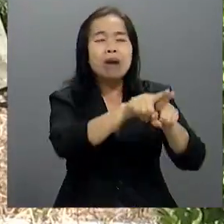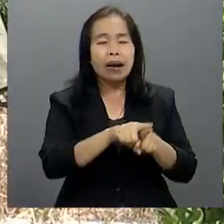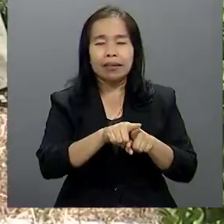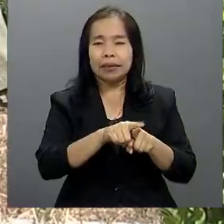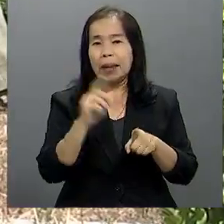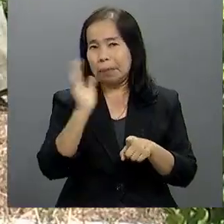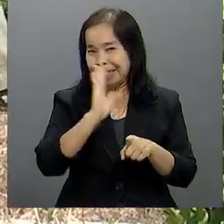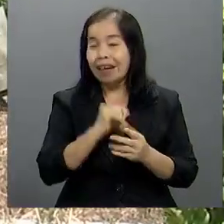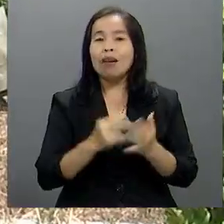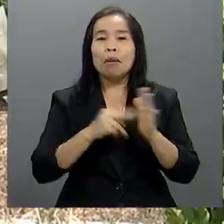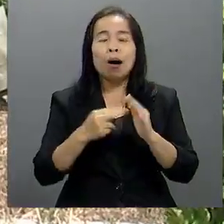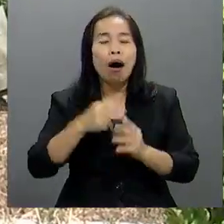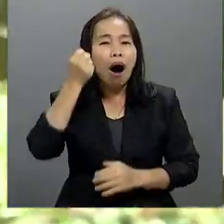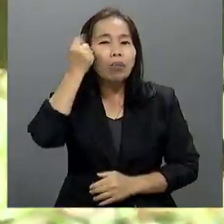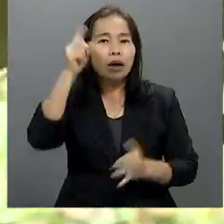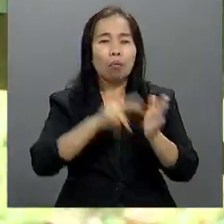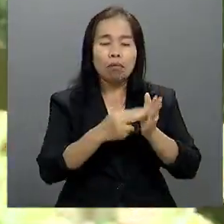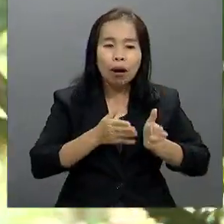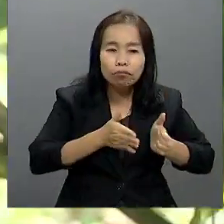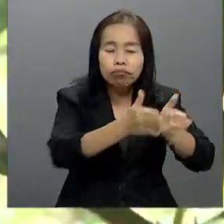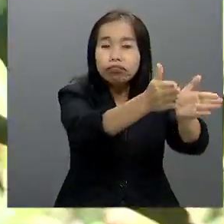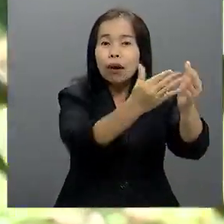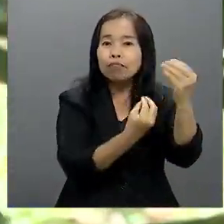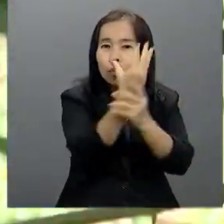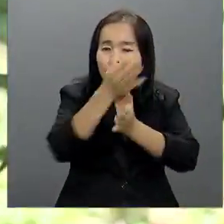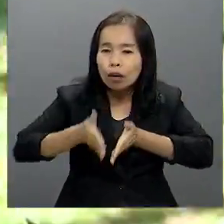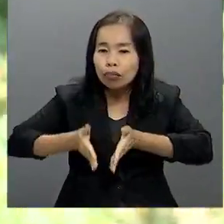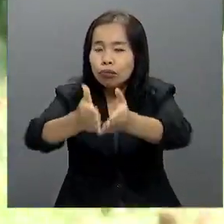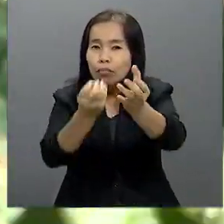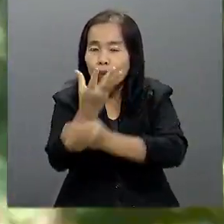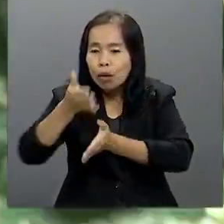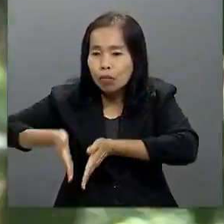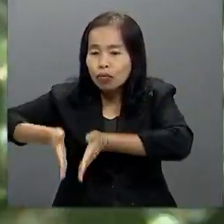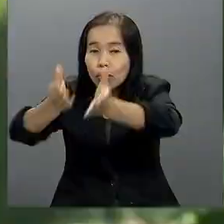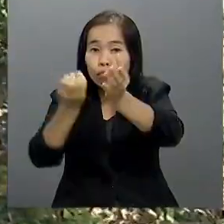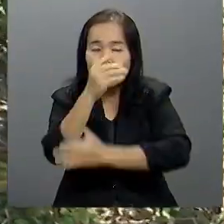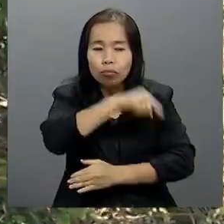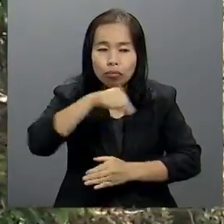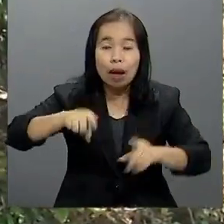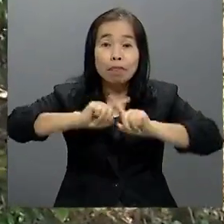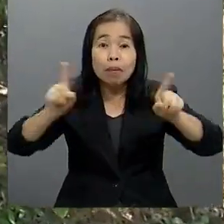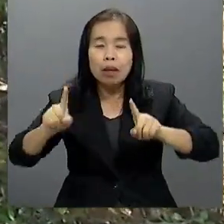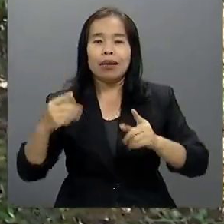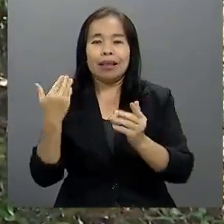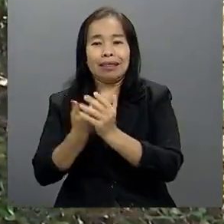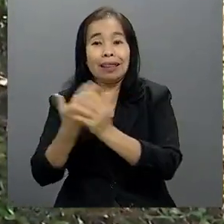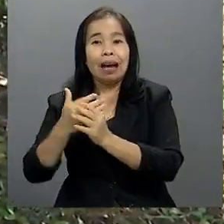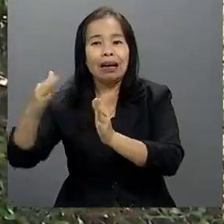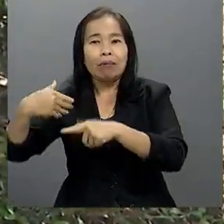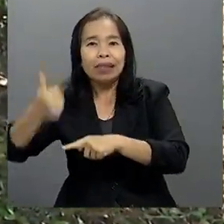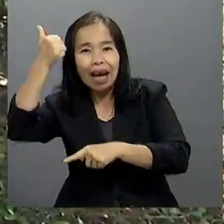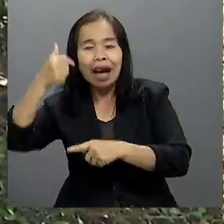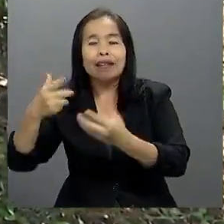ทำให้มีรายได้มากขึ้นแล้วก็ต่อเนื่องทุกวันเพราะนั้นในความหลากหลายของพวกนี้มันลดความเสี่ยงในเรื่องของราคาลดความเสี่ยงของเรื่องน้